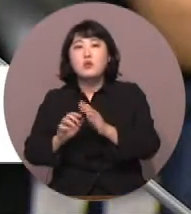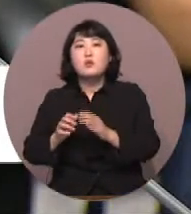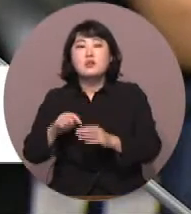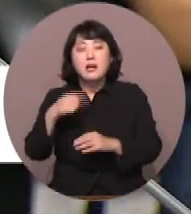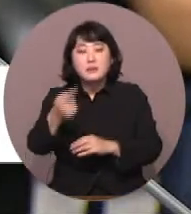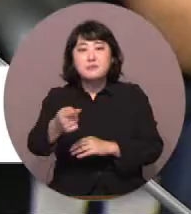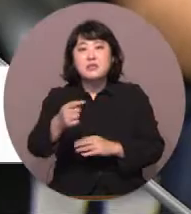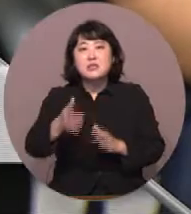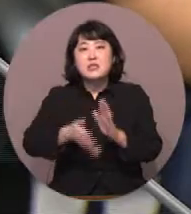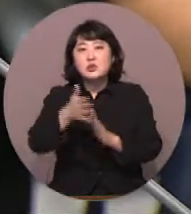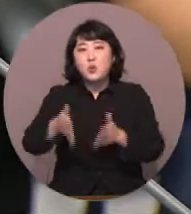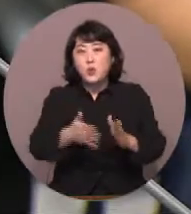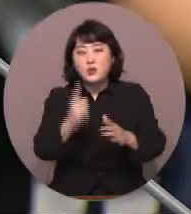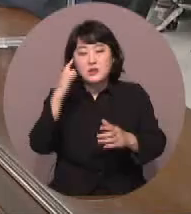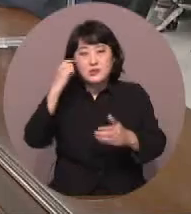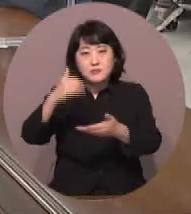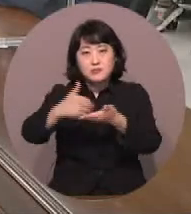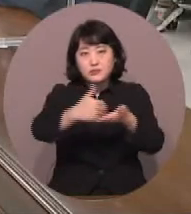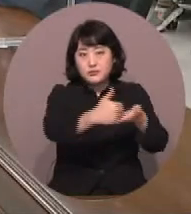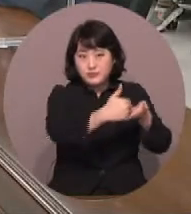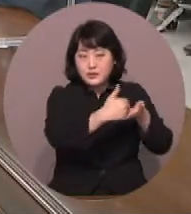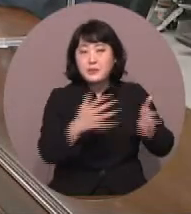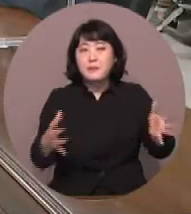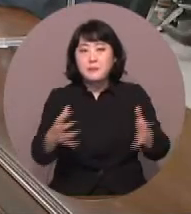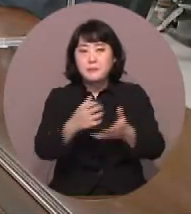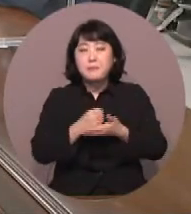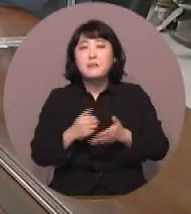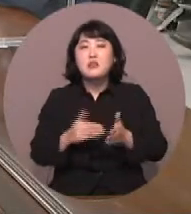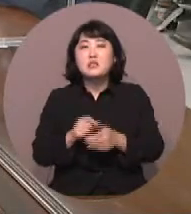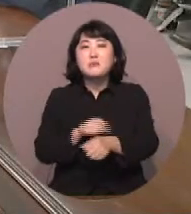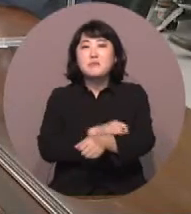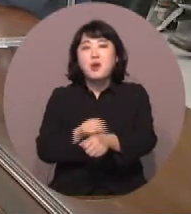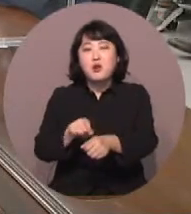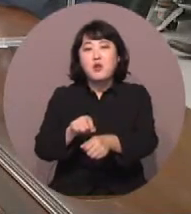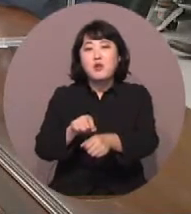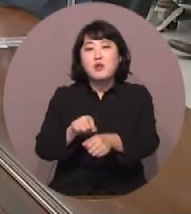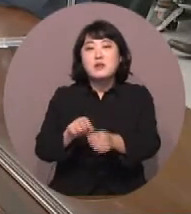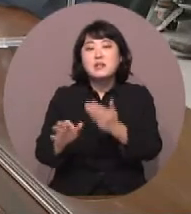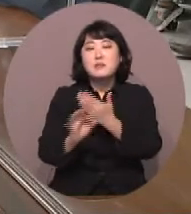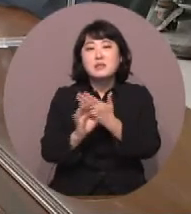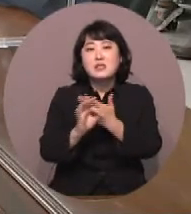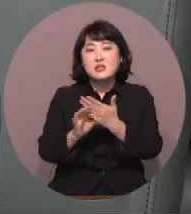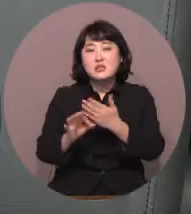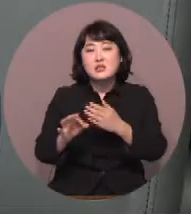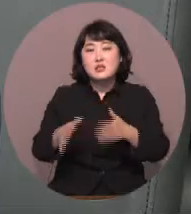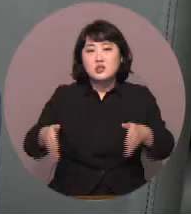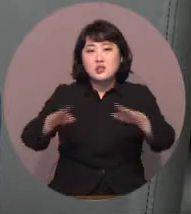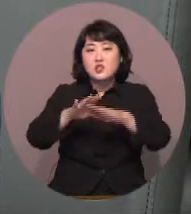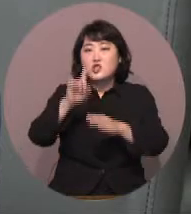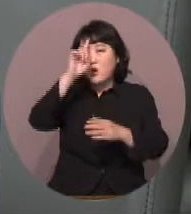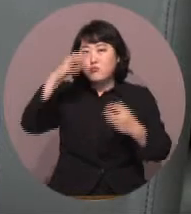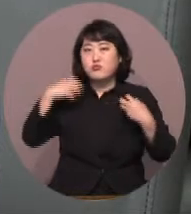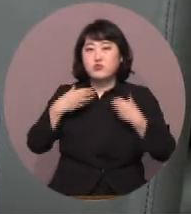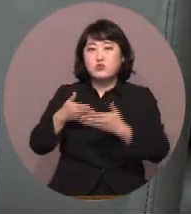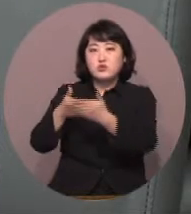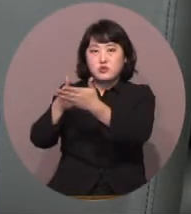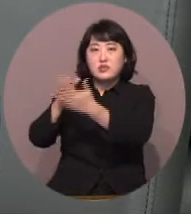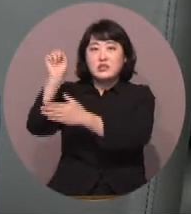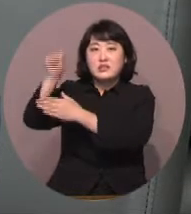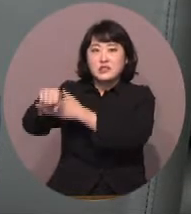의견수렴을 거쳐 특별 지방자치단체 출 법을 준비하는 임시 기고 승인 을 정부에 요청할